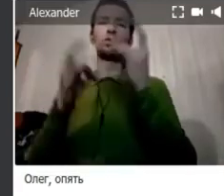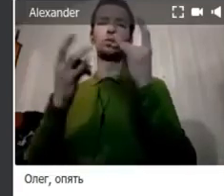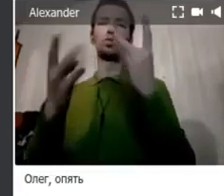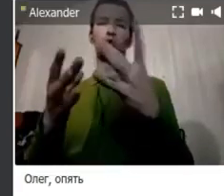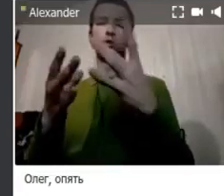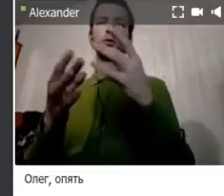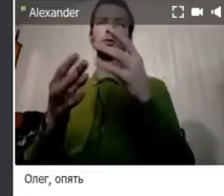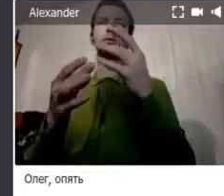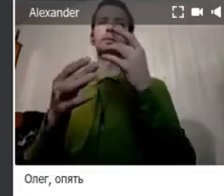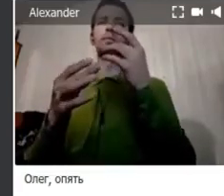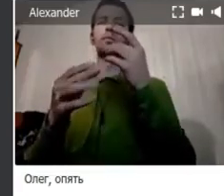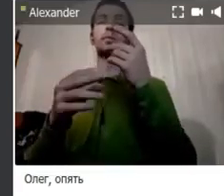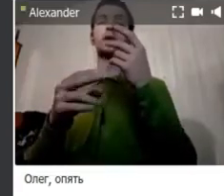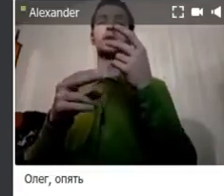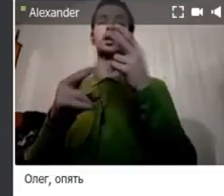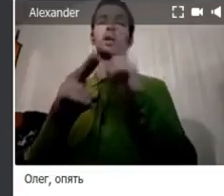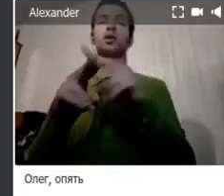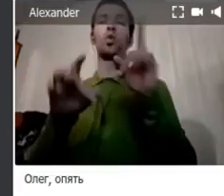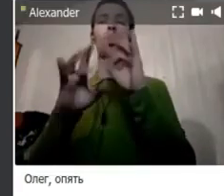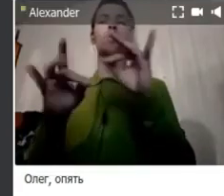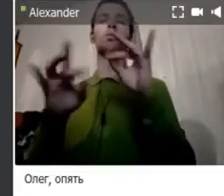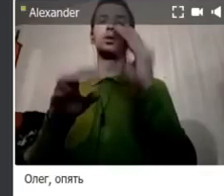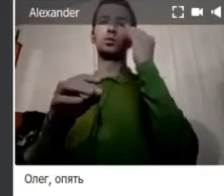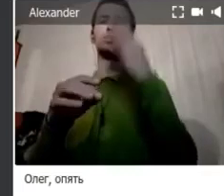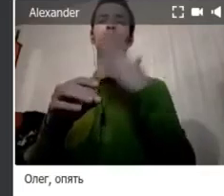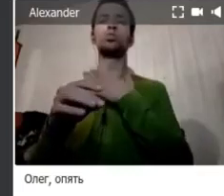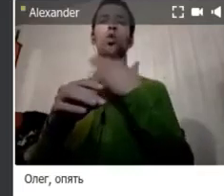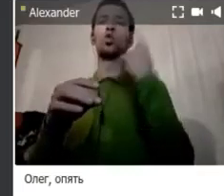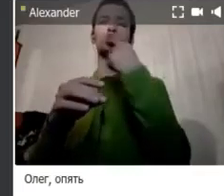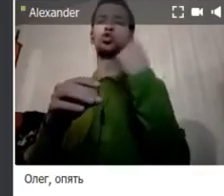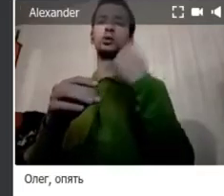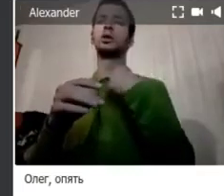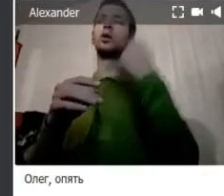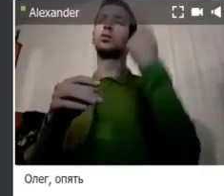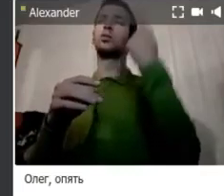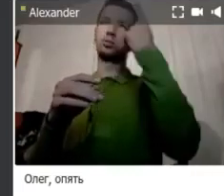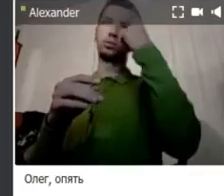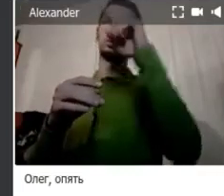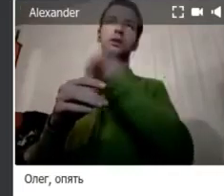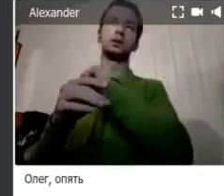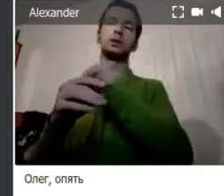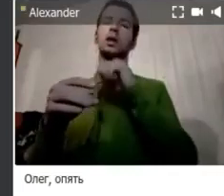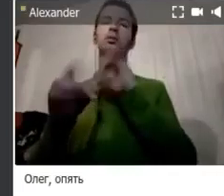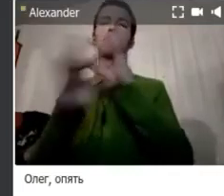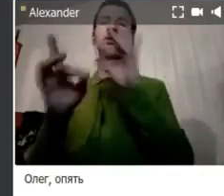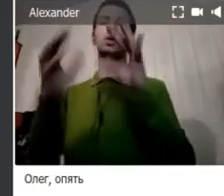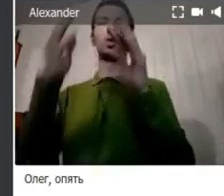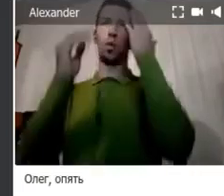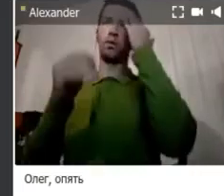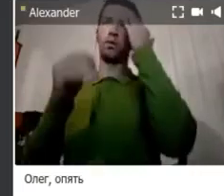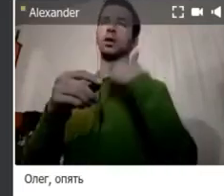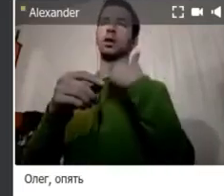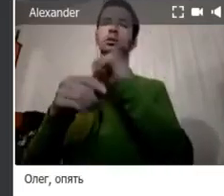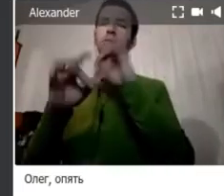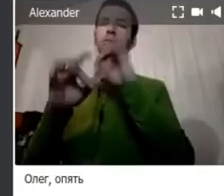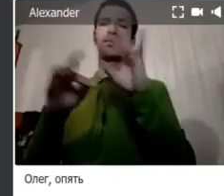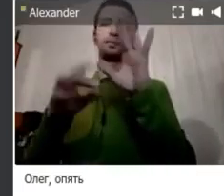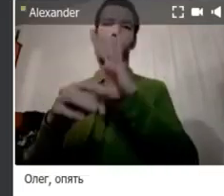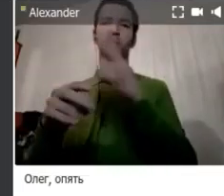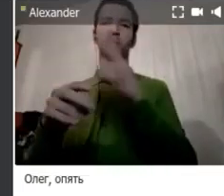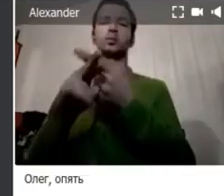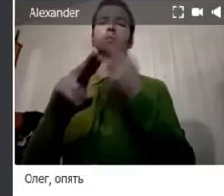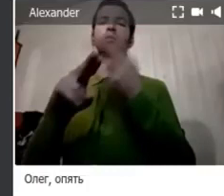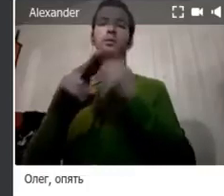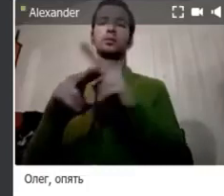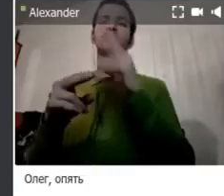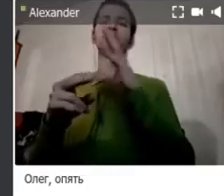его не выдумал там из своей головы. Я его нашел у очень известного человека, которого зовут Роберт Киосаки.